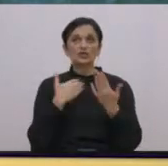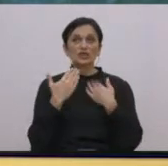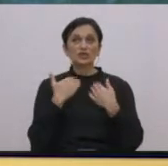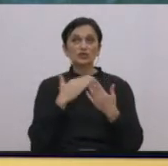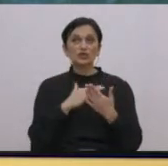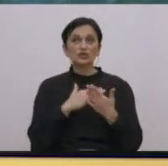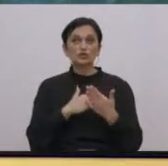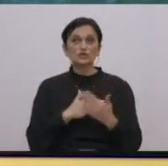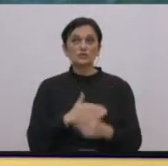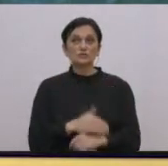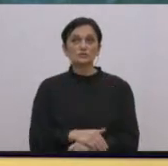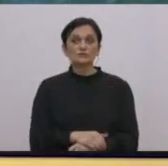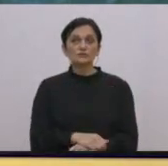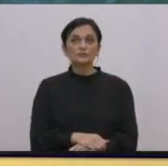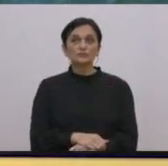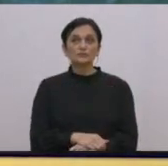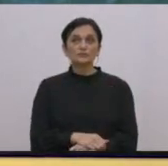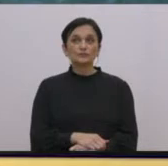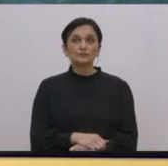Režim.